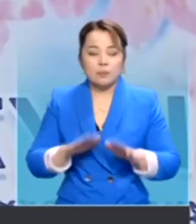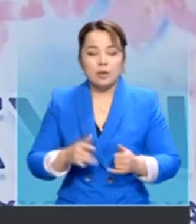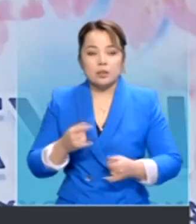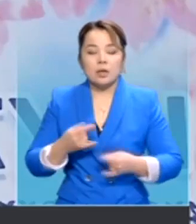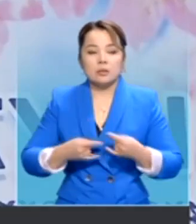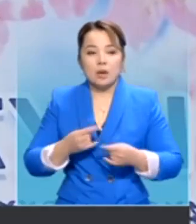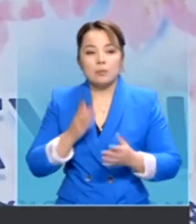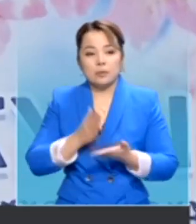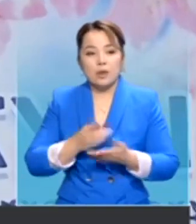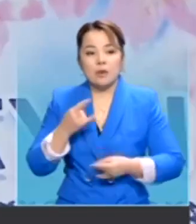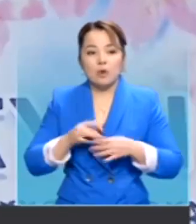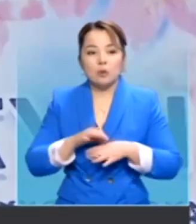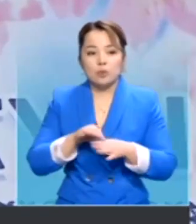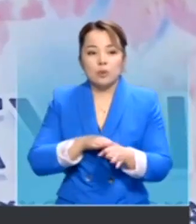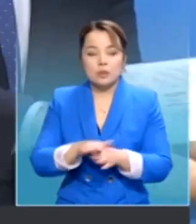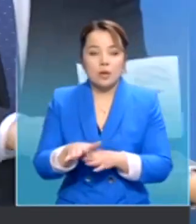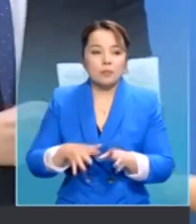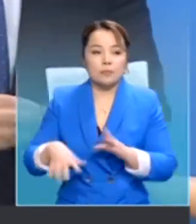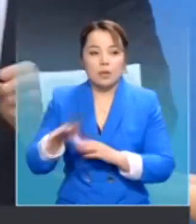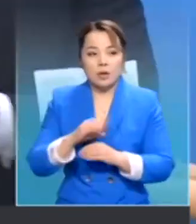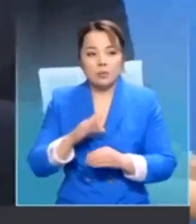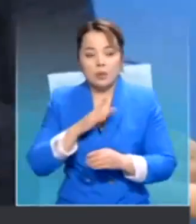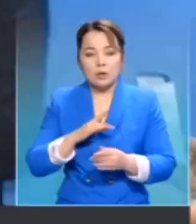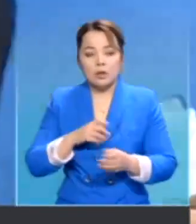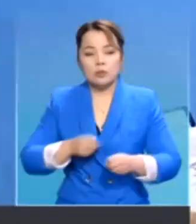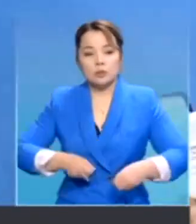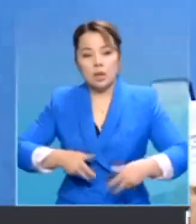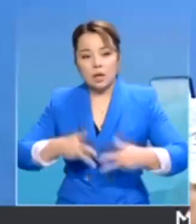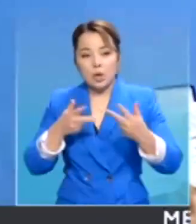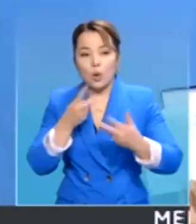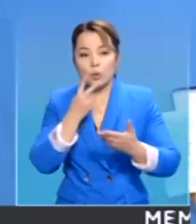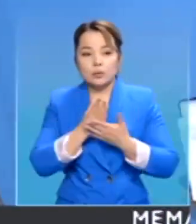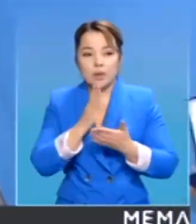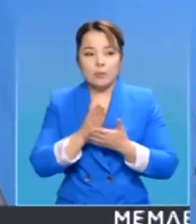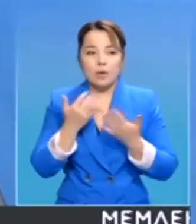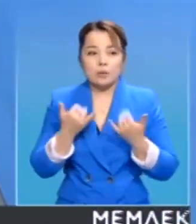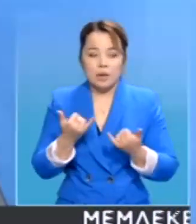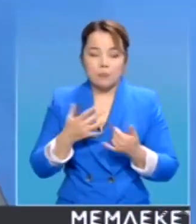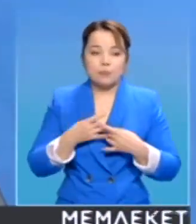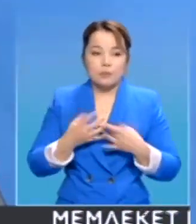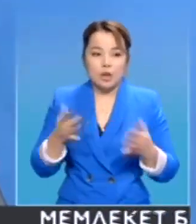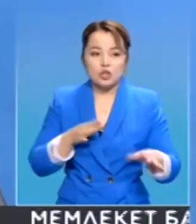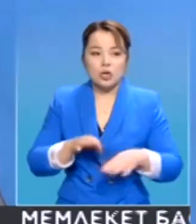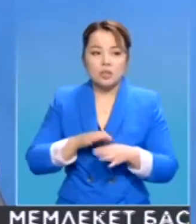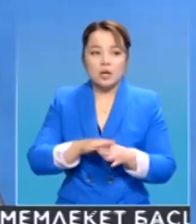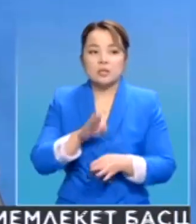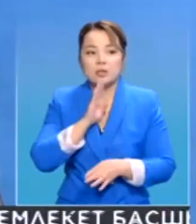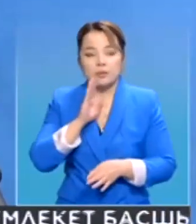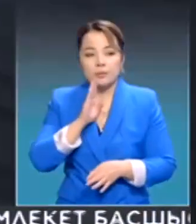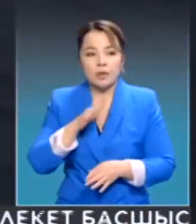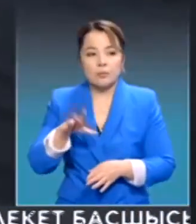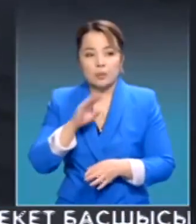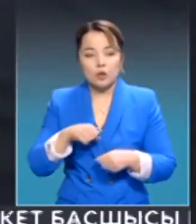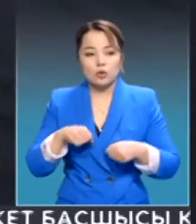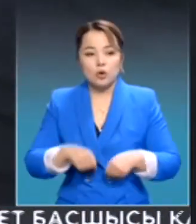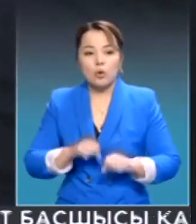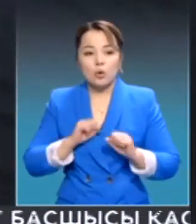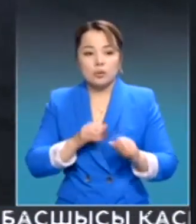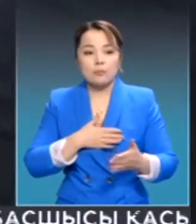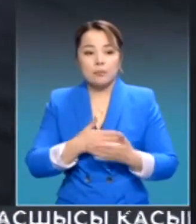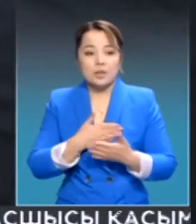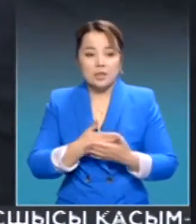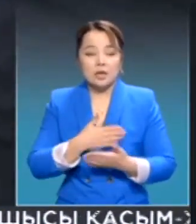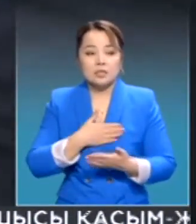форматында өтті. Оған еліміздің барлық өңірі онлайн қосылған. Мерекелік салтанатта жиында қыз-келіншектердің құқығын қорғап жүрген